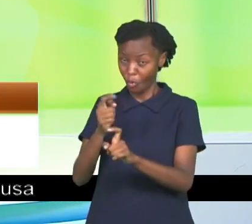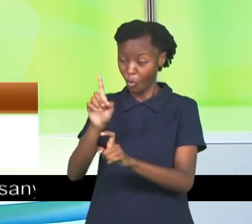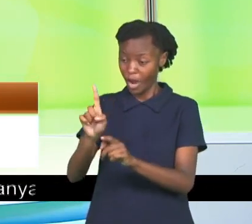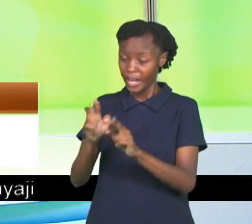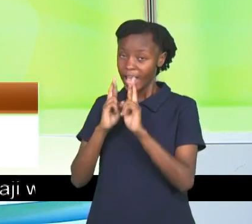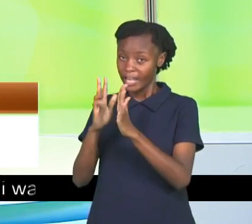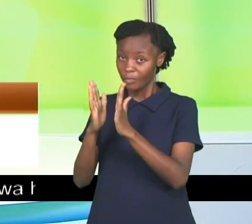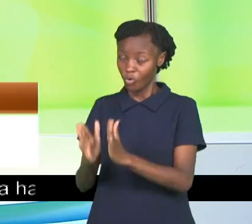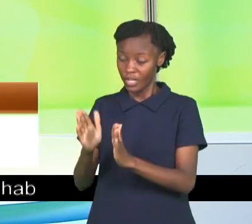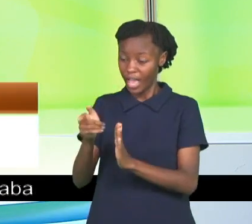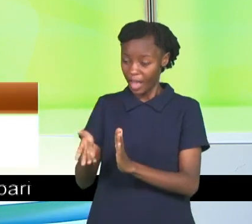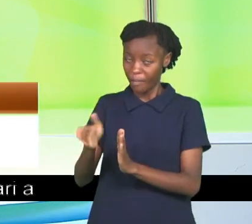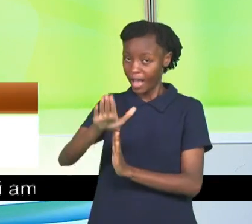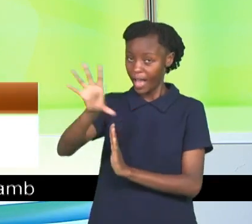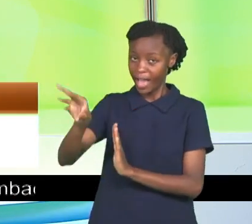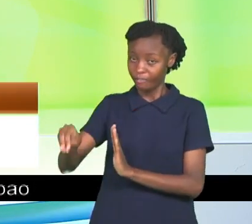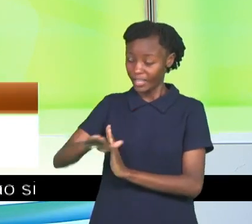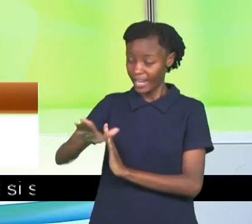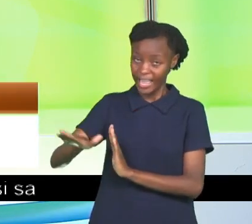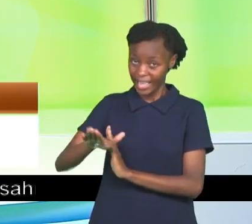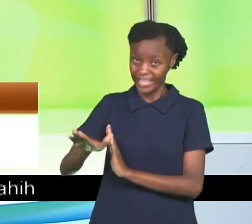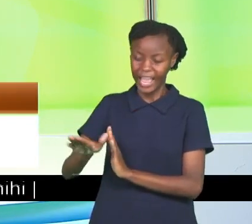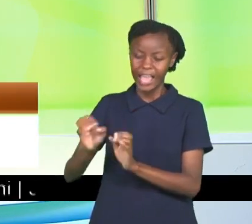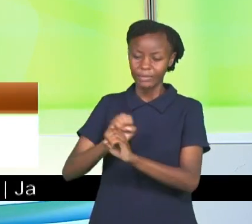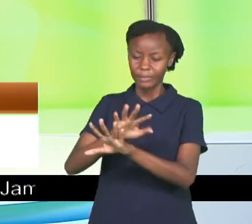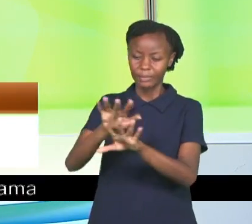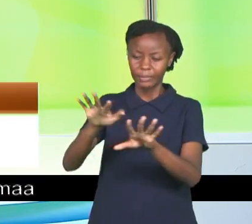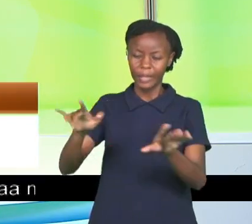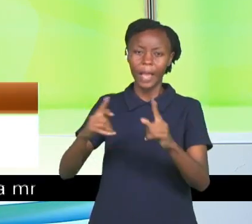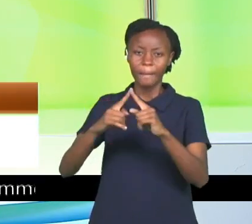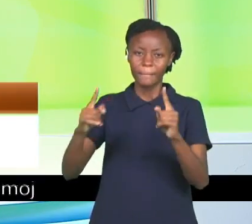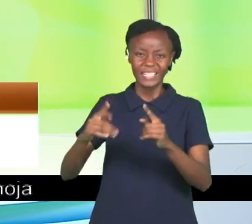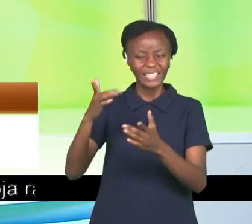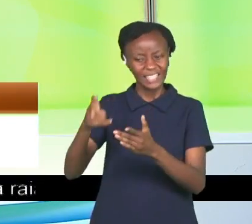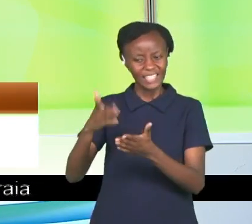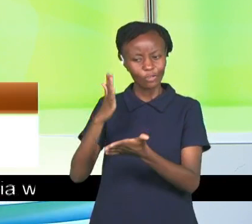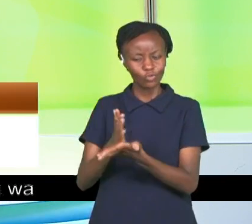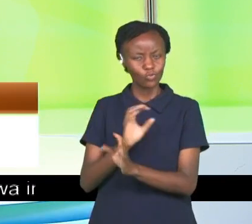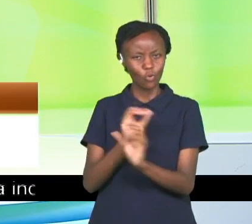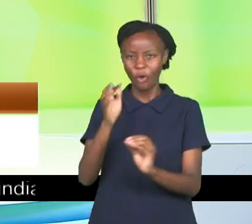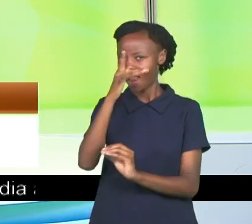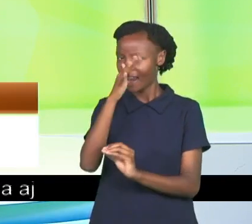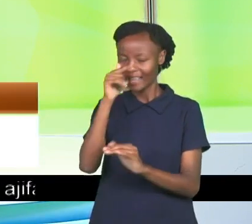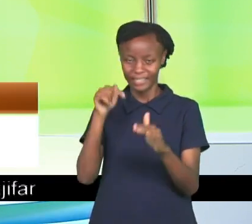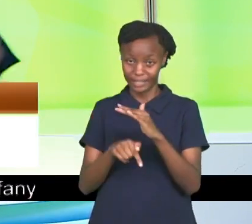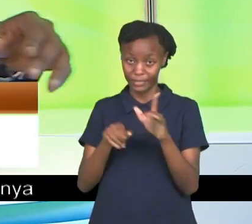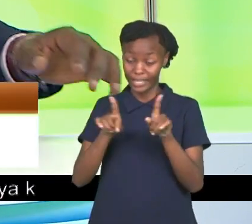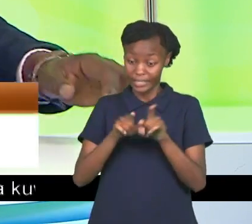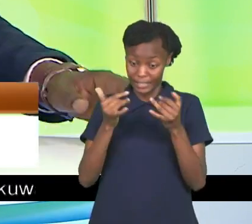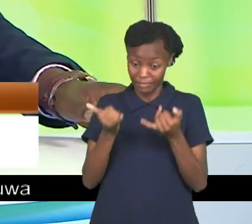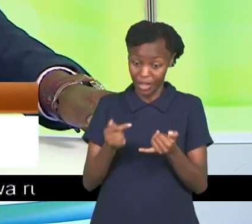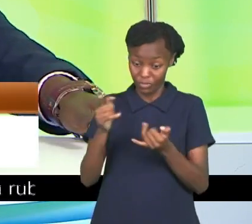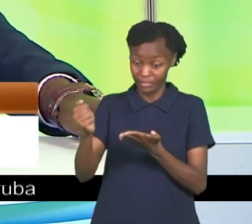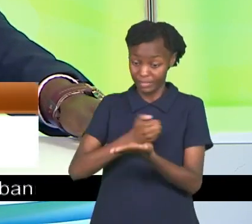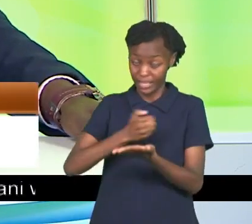iliyokusanywa na wanahabari wao wa ukanda huu wa Afrika John Sparks ilisheheni ukusanyaji wa habari ambayo si sahihi. Kwa sasa taarifa hiyo iliyochapishwa na